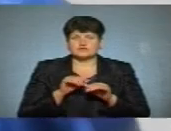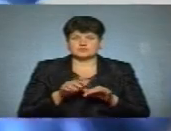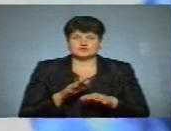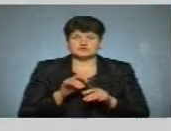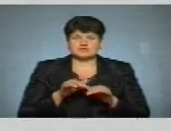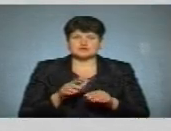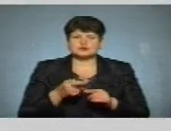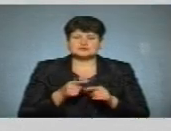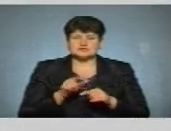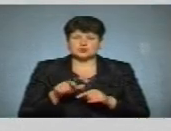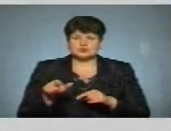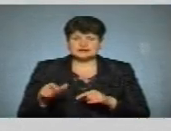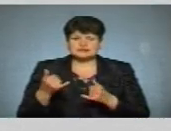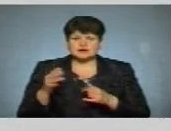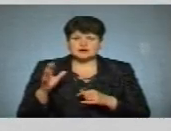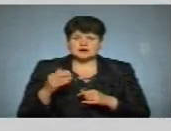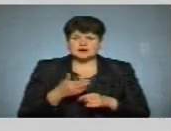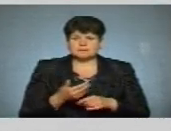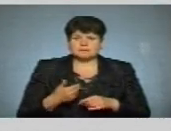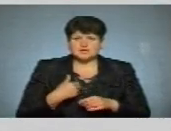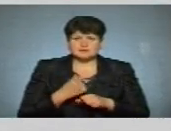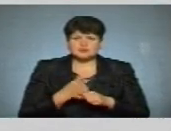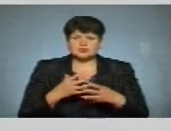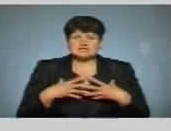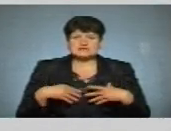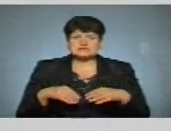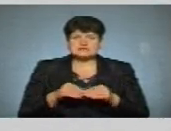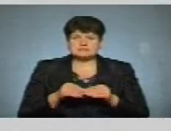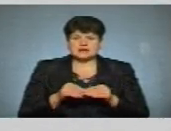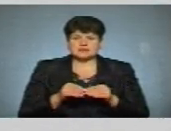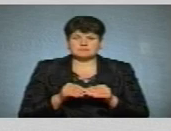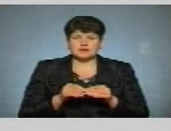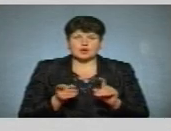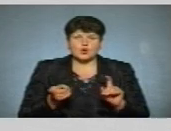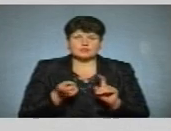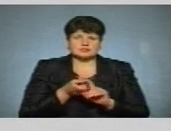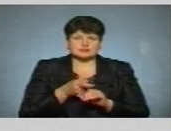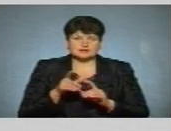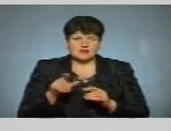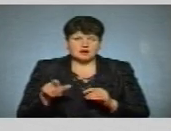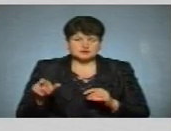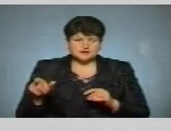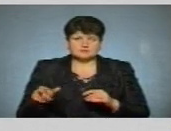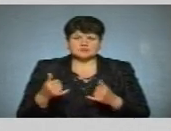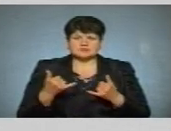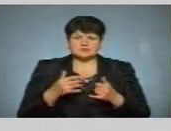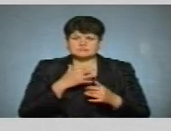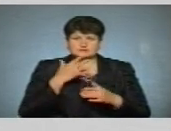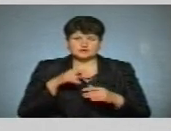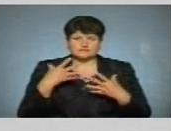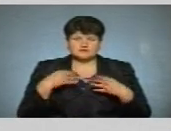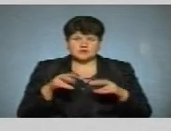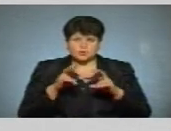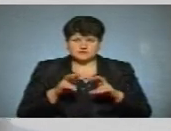цих людей. Зараз ми працюємо із сімейними контактами, значна частина з них вже обстежена, в